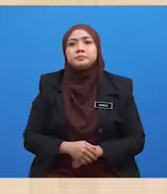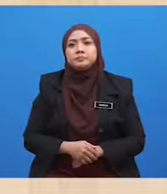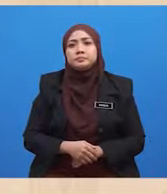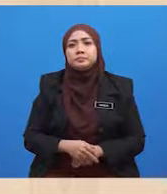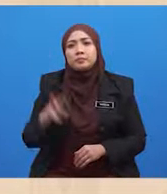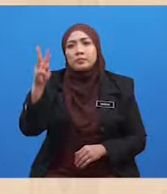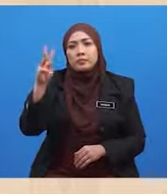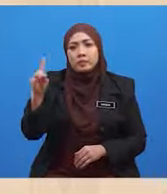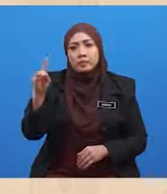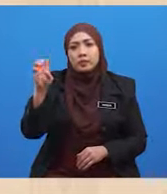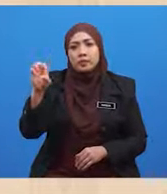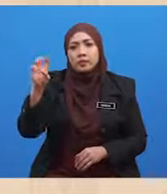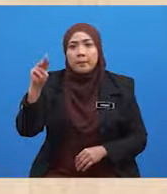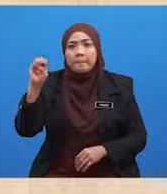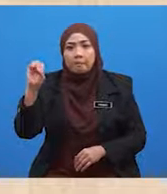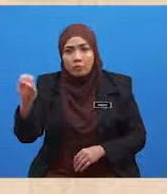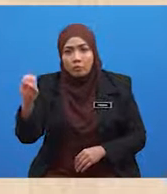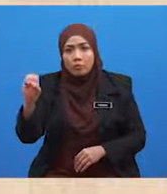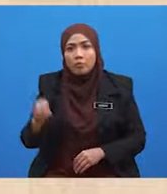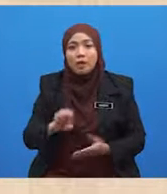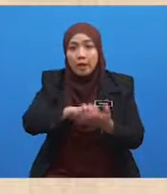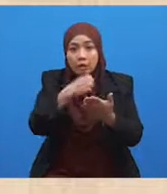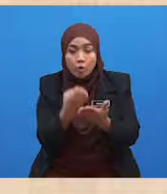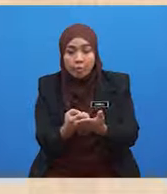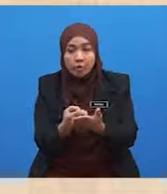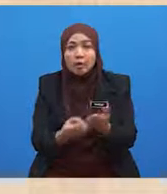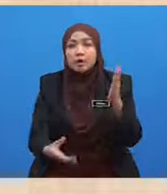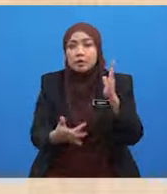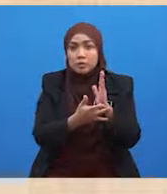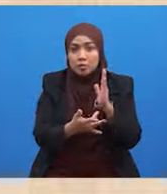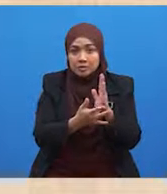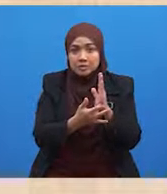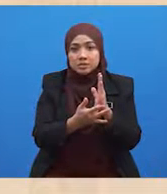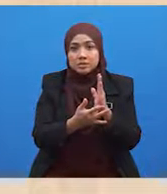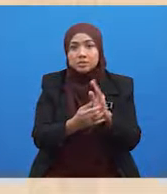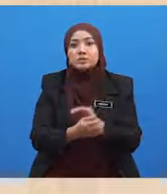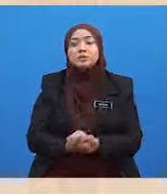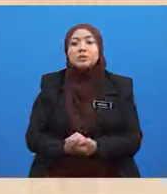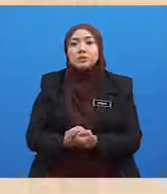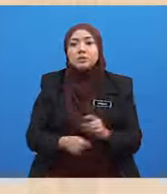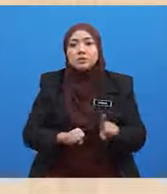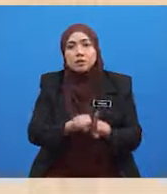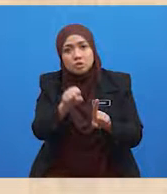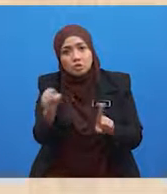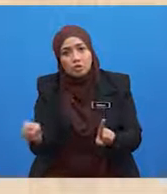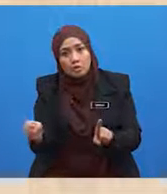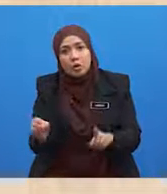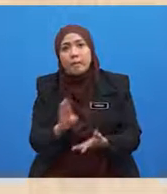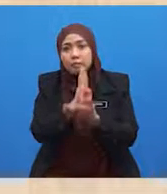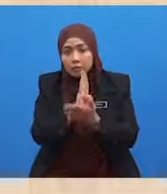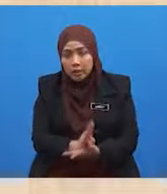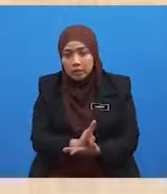ekonomi teknologi sosial budaya Hai politik dan perundangan pengantar